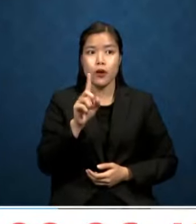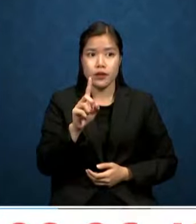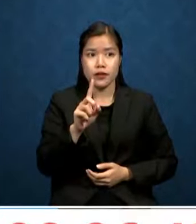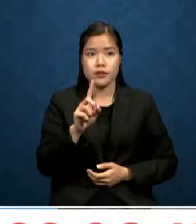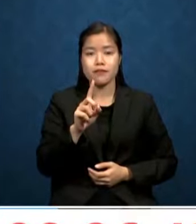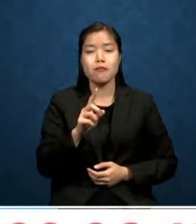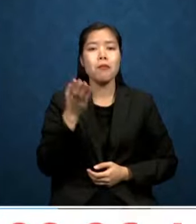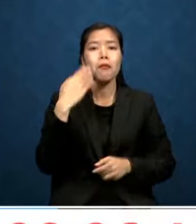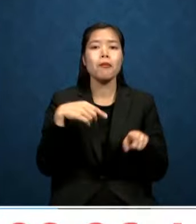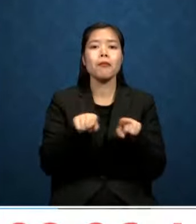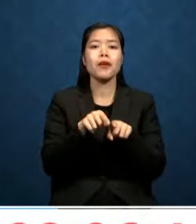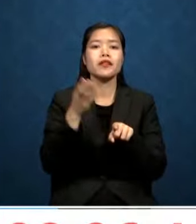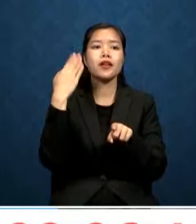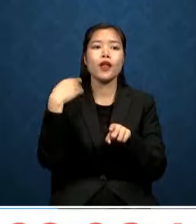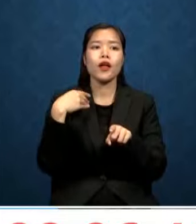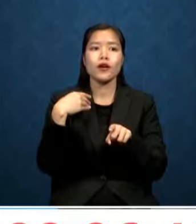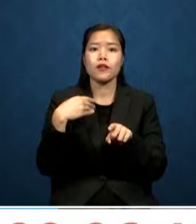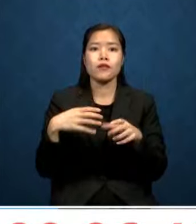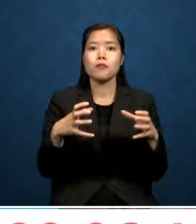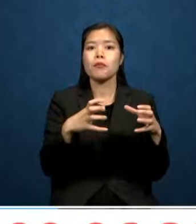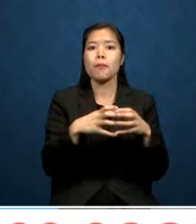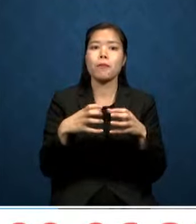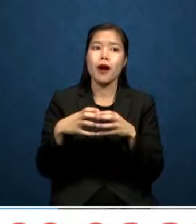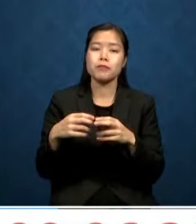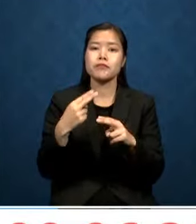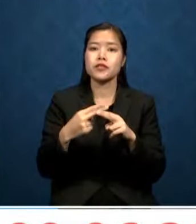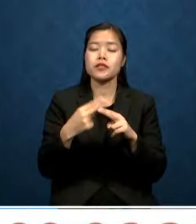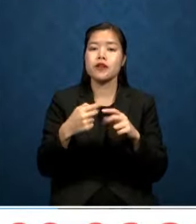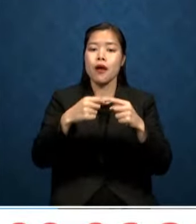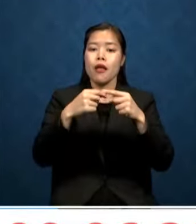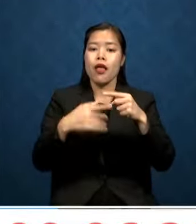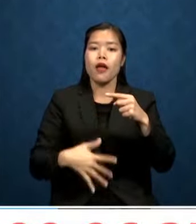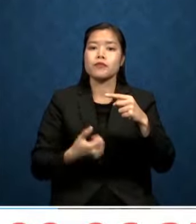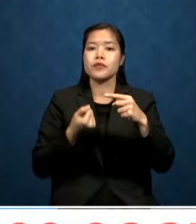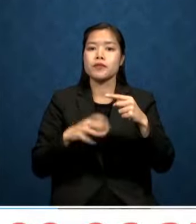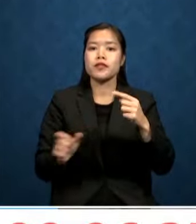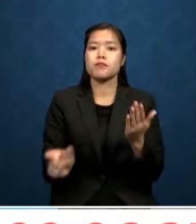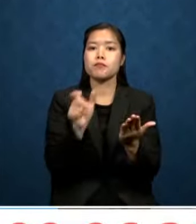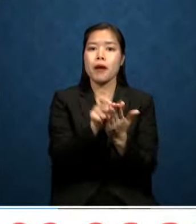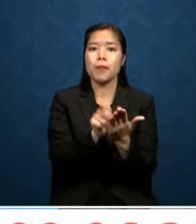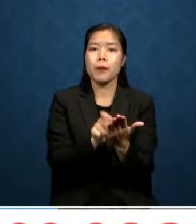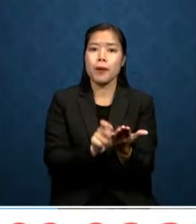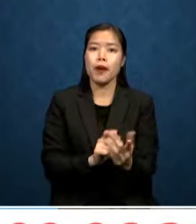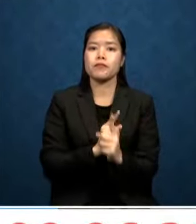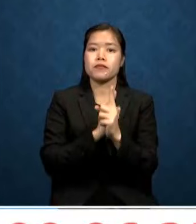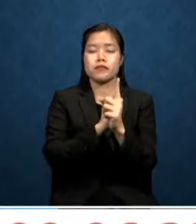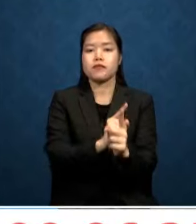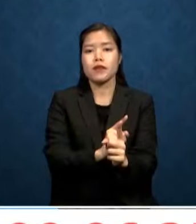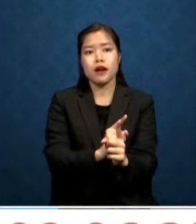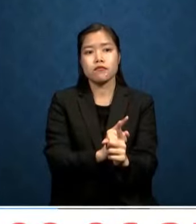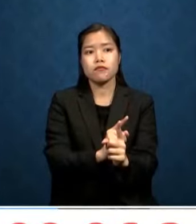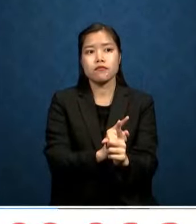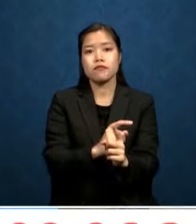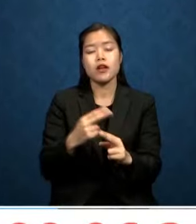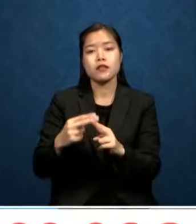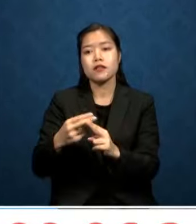หลอบเดิมก็คือเลือกเป็นแพ็คทุกคนสามารถเลือกได้เต็มโควต้า14คนภาพมันก็จะออกมาว่า14คนนั้นก็จะกลายเป็นว่าใ